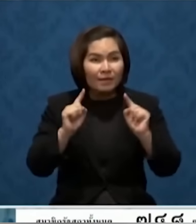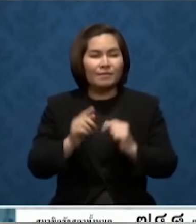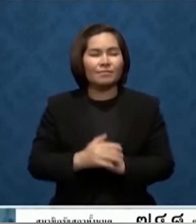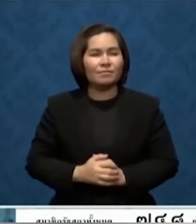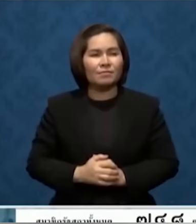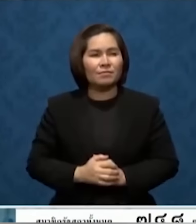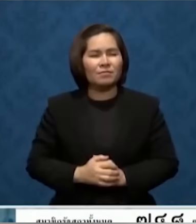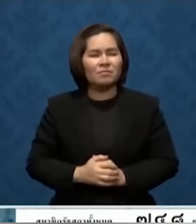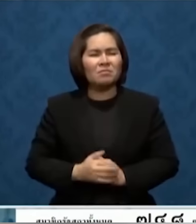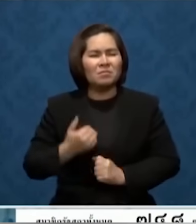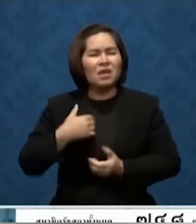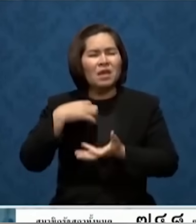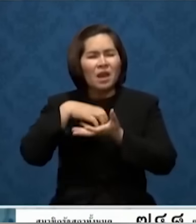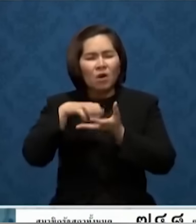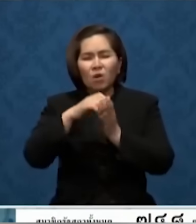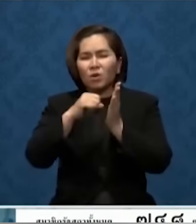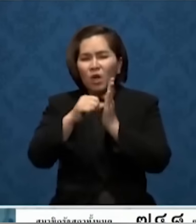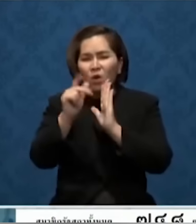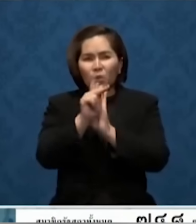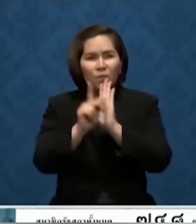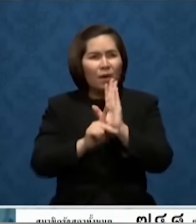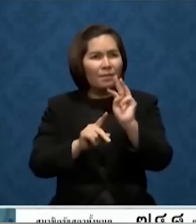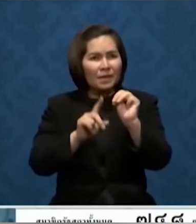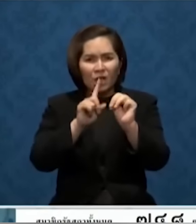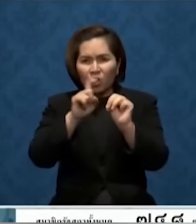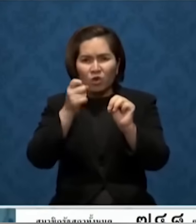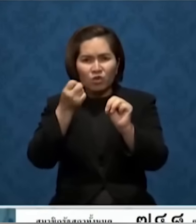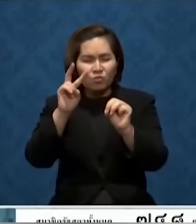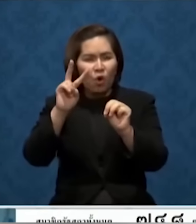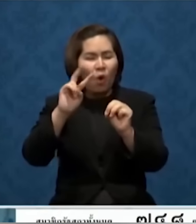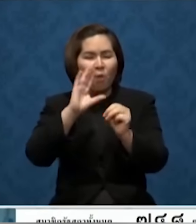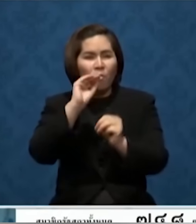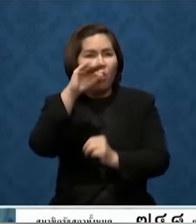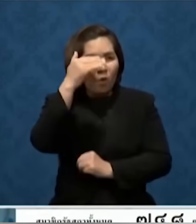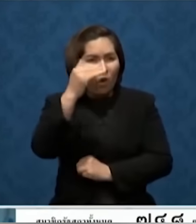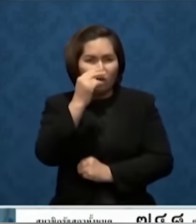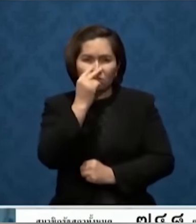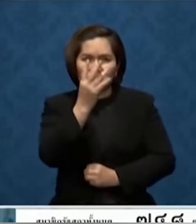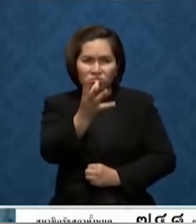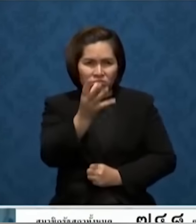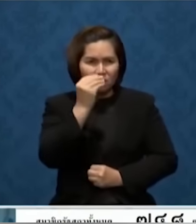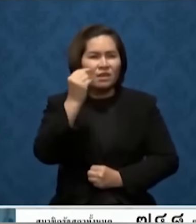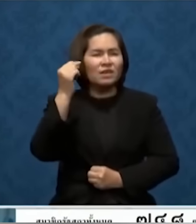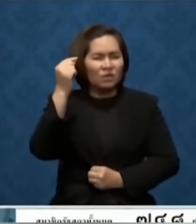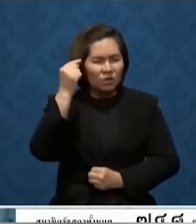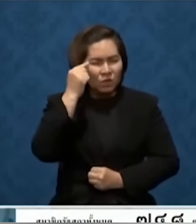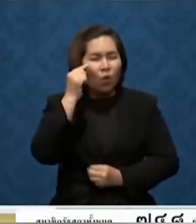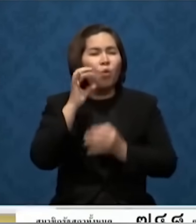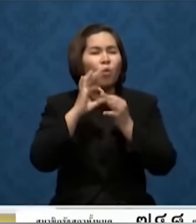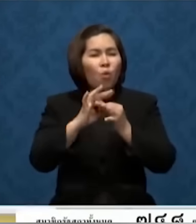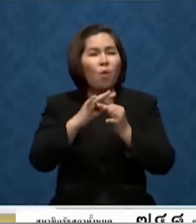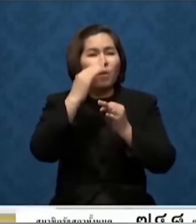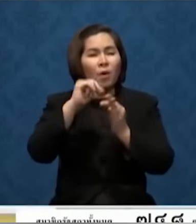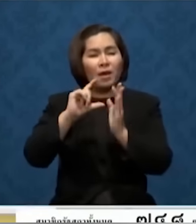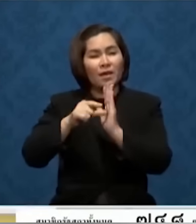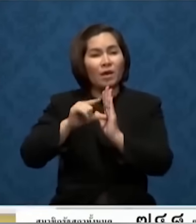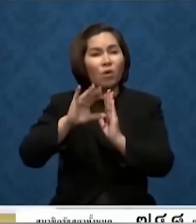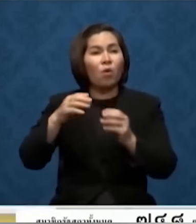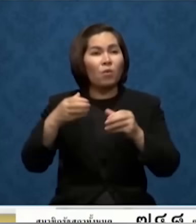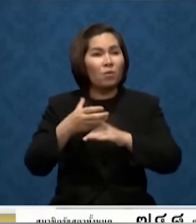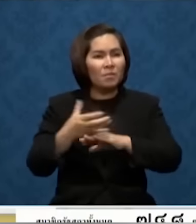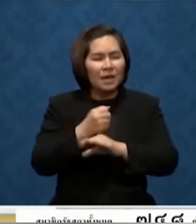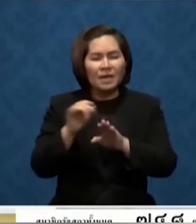าพูดถึงการแก้ไขมาตรา112และอย่างนี้ผมก็กังวลครับว่า เตือนแล้วครับนะครับ เพราะทางเลขาธิการพรรคเนี่ยผมก็เตรียม